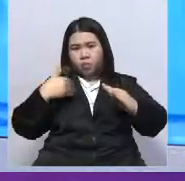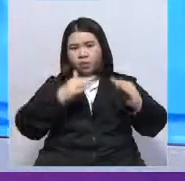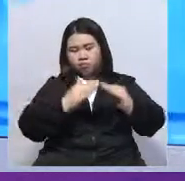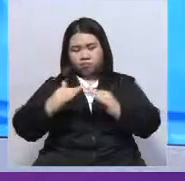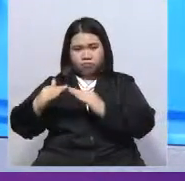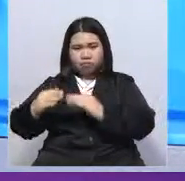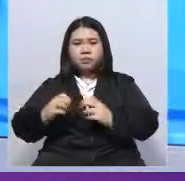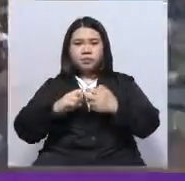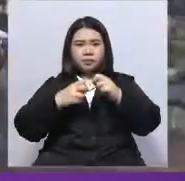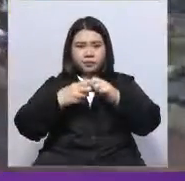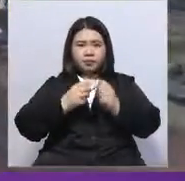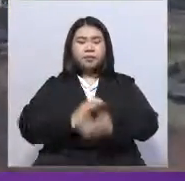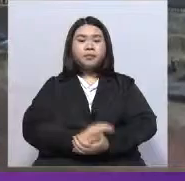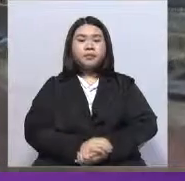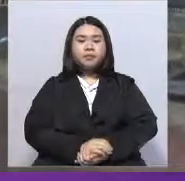ค่ะ